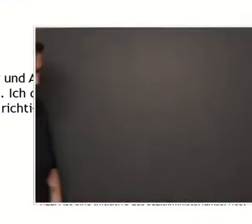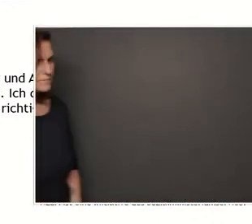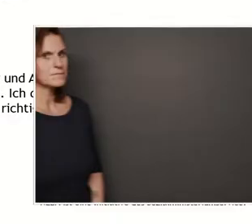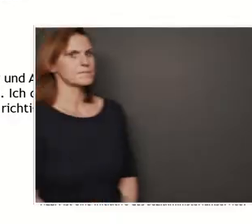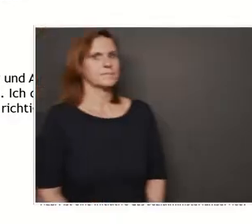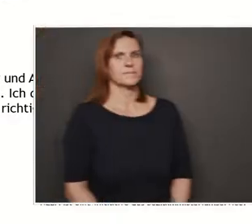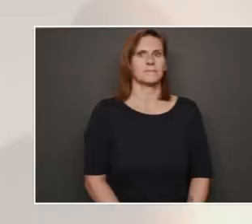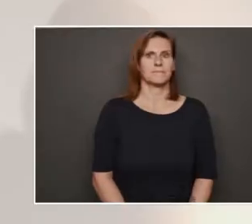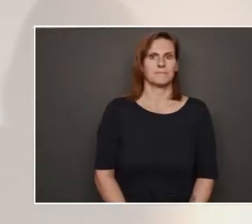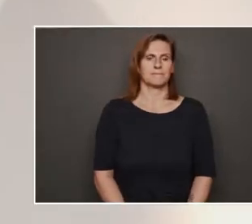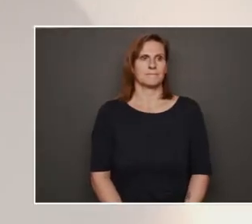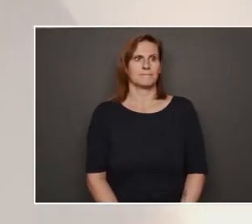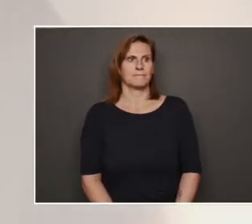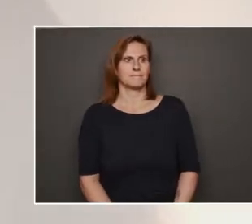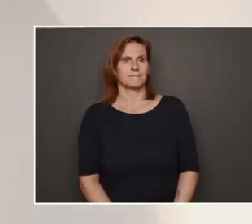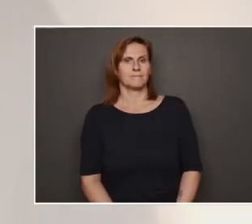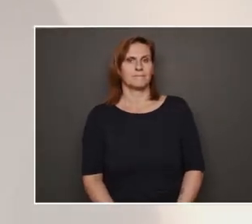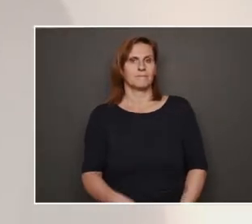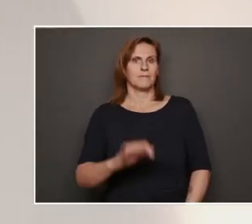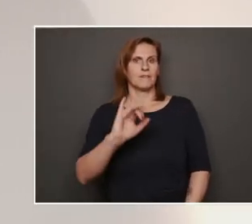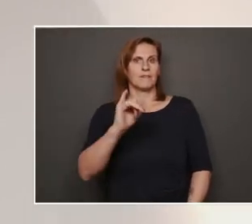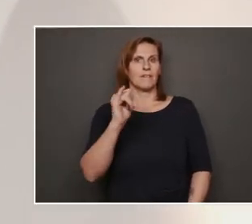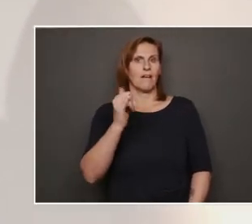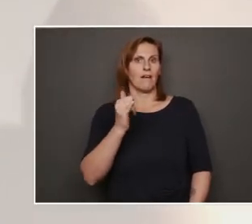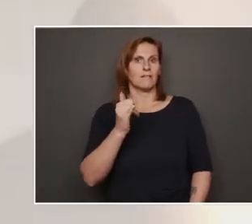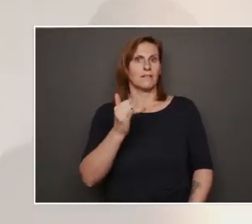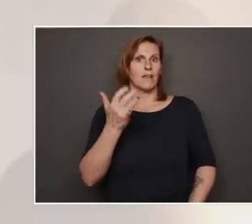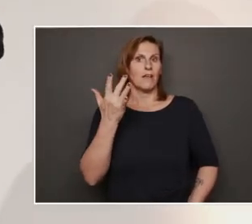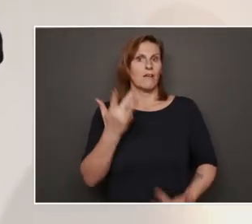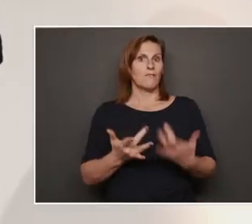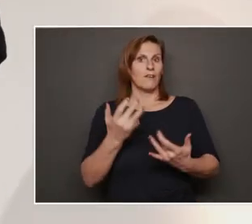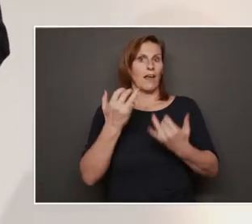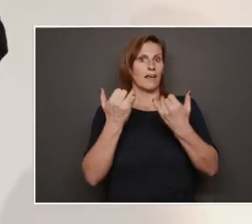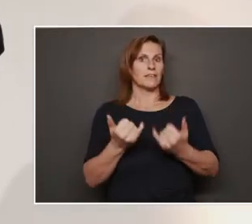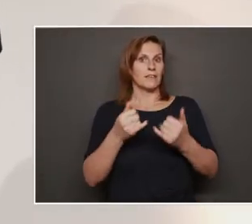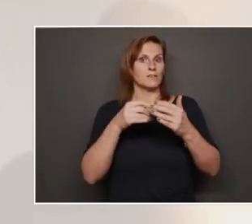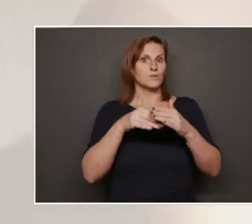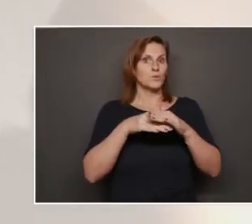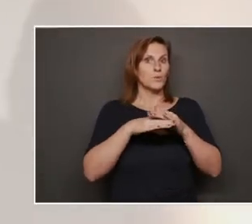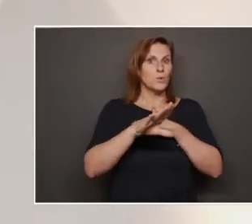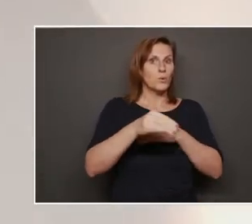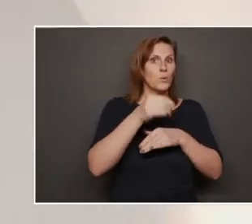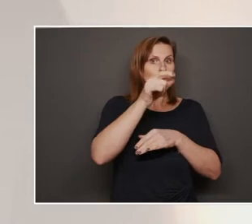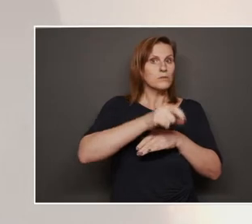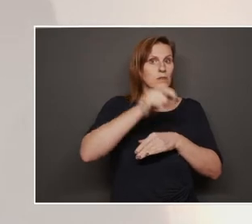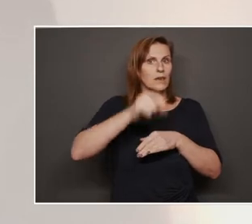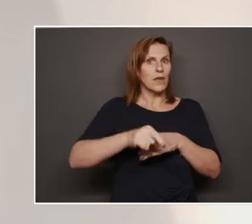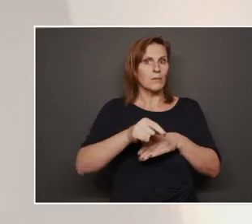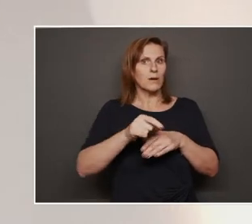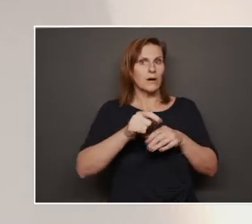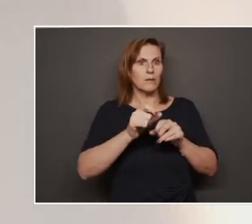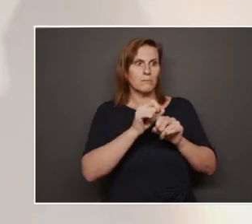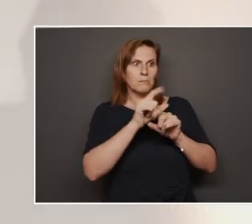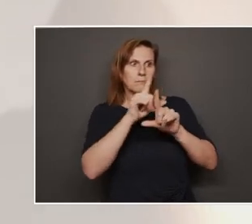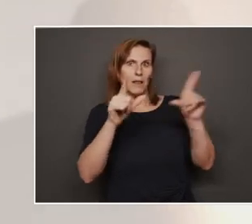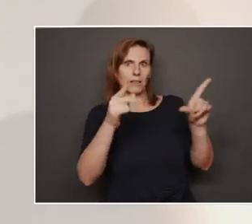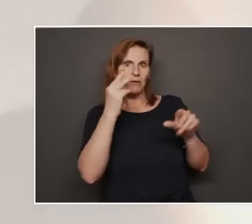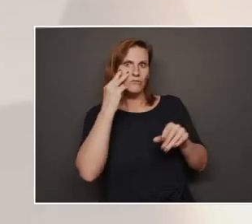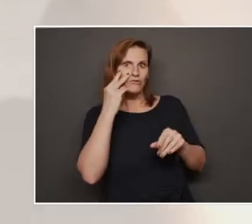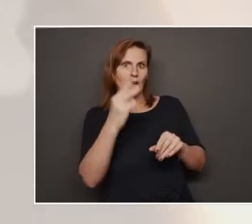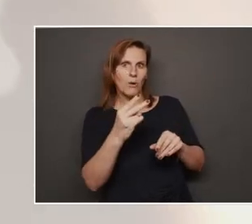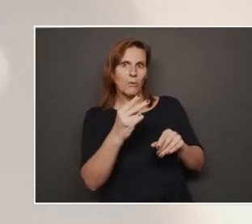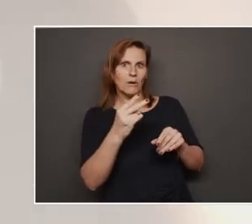Ja, vielleicht sind jetzt Unternehmer, Unternehmerinnen vor dem Bildschirm, die